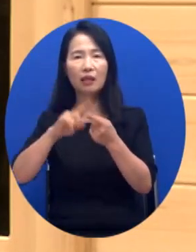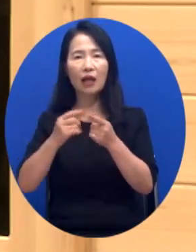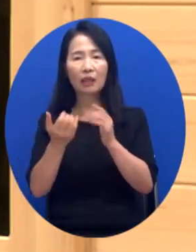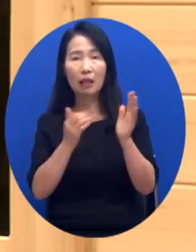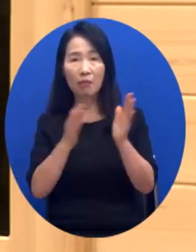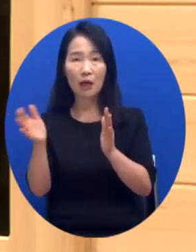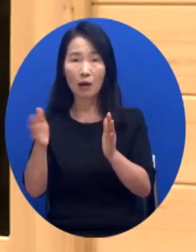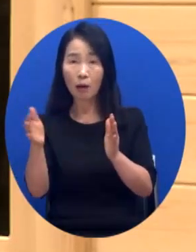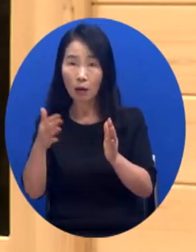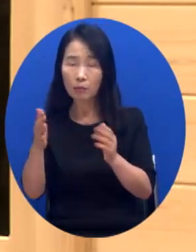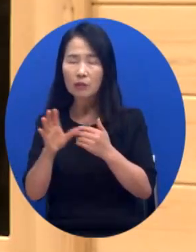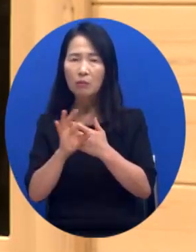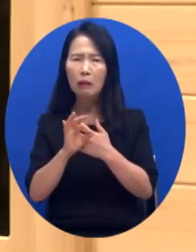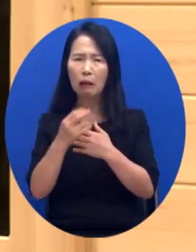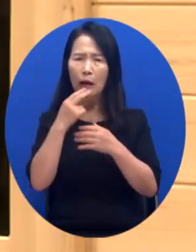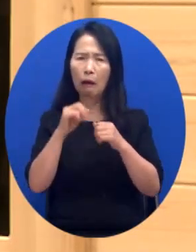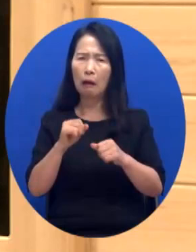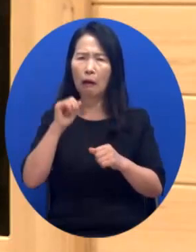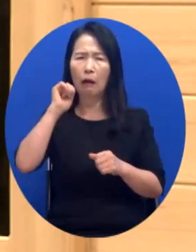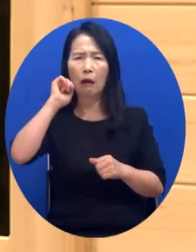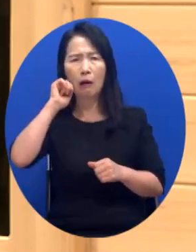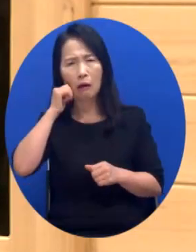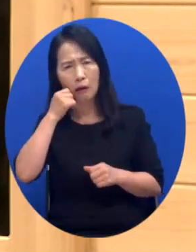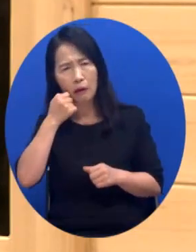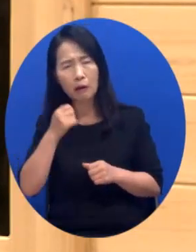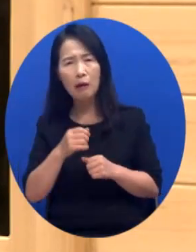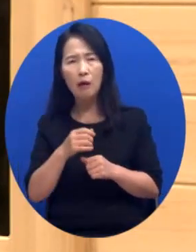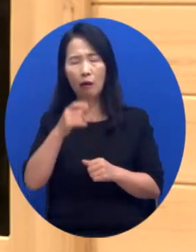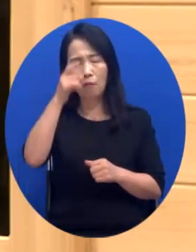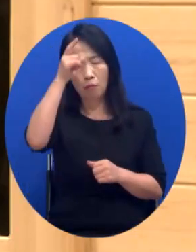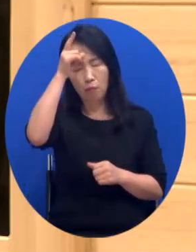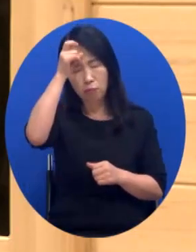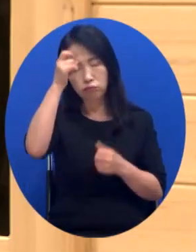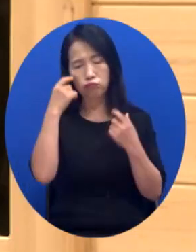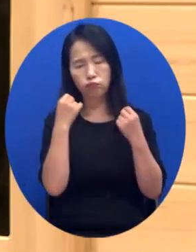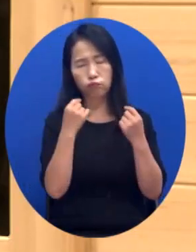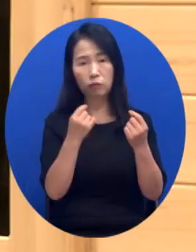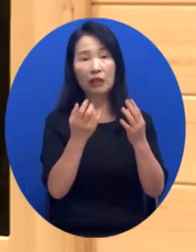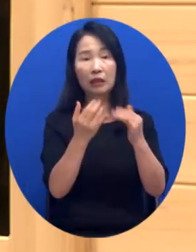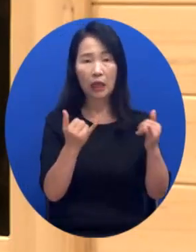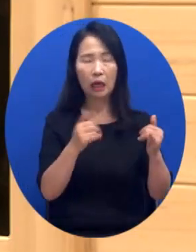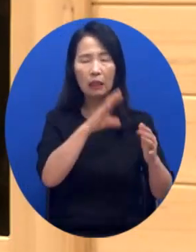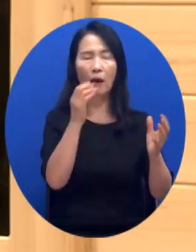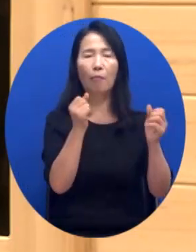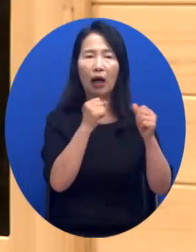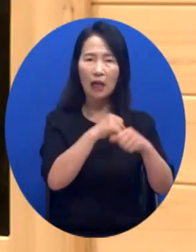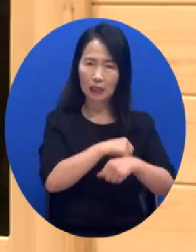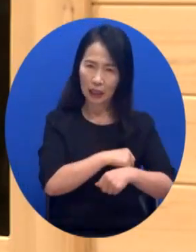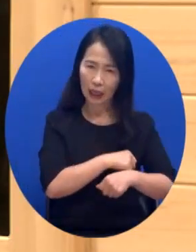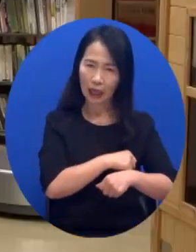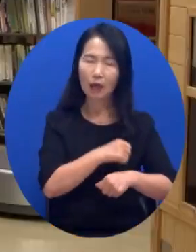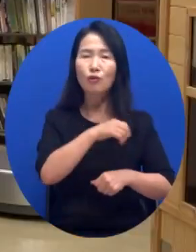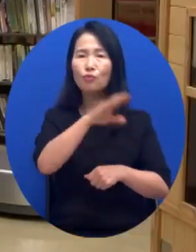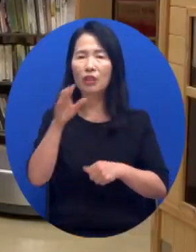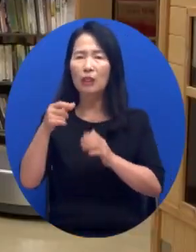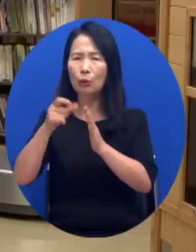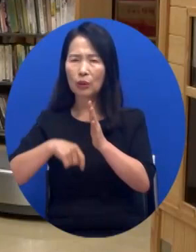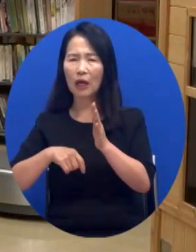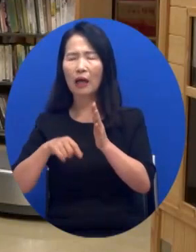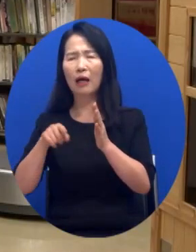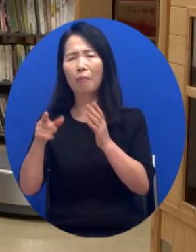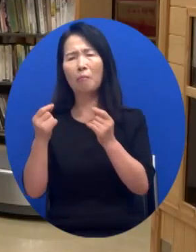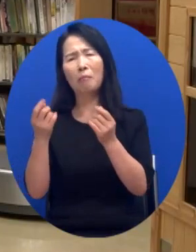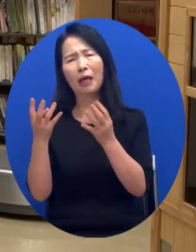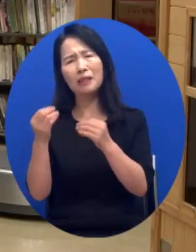없으면 이건 살아남을 수 없습니다. 꼰대들은 다 망하는 게 우리 교단이 사실 좀 꼰대적 기질이 있으세요. 너무